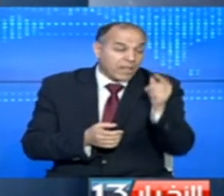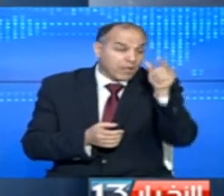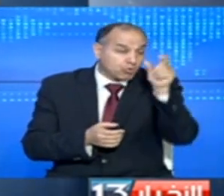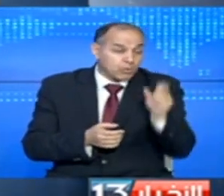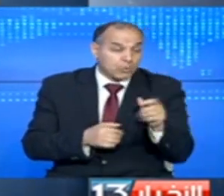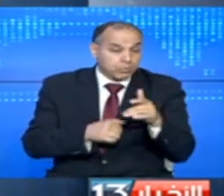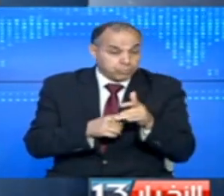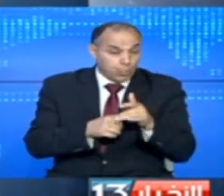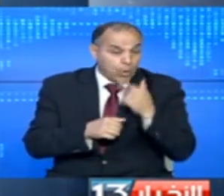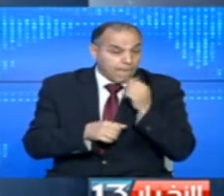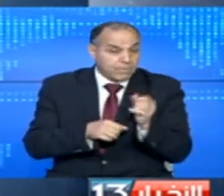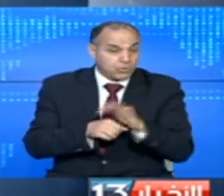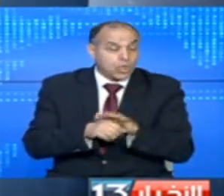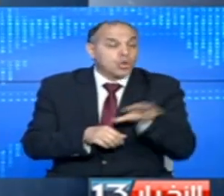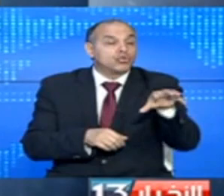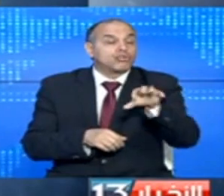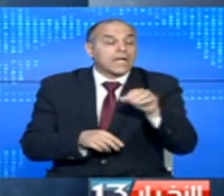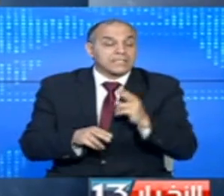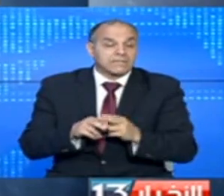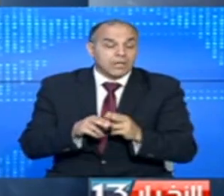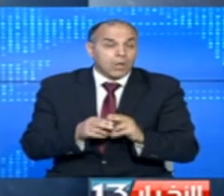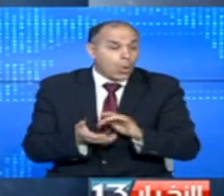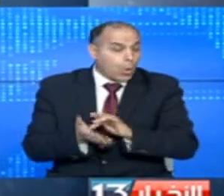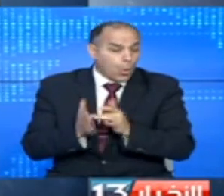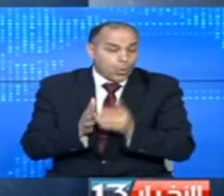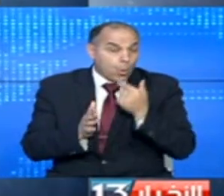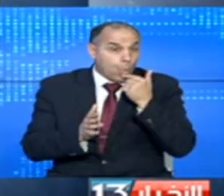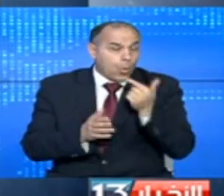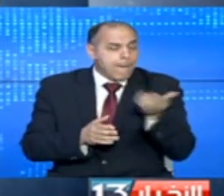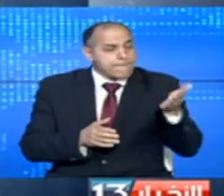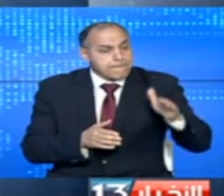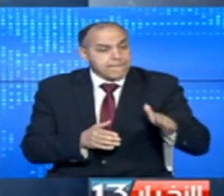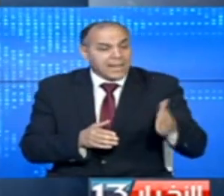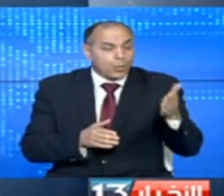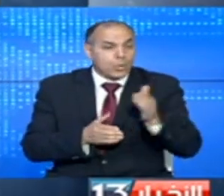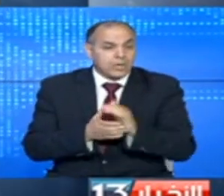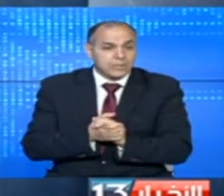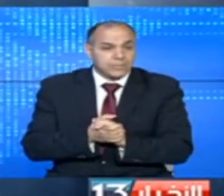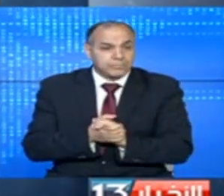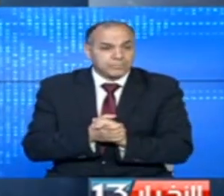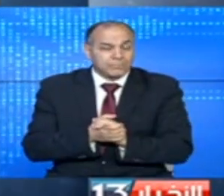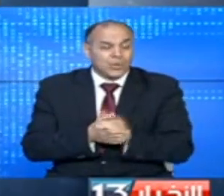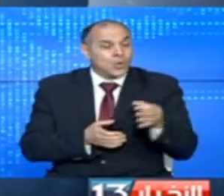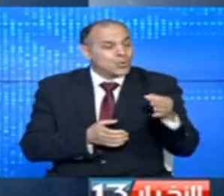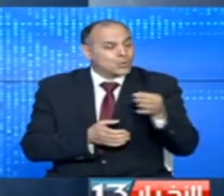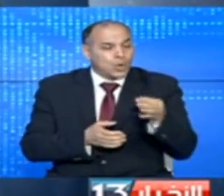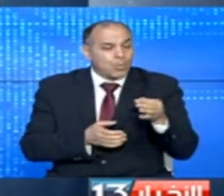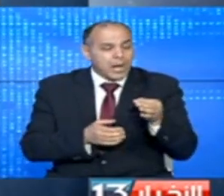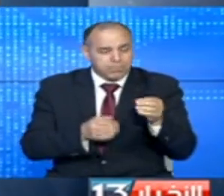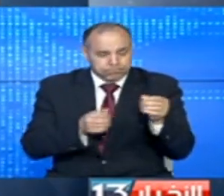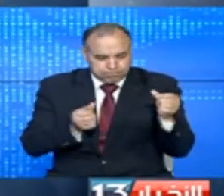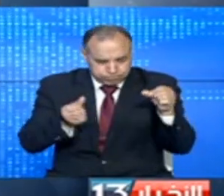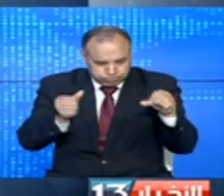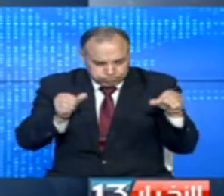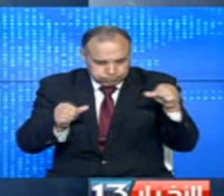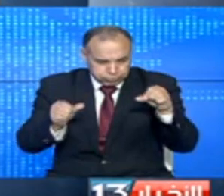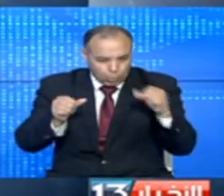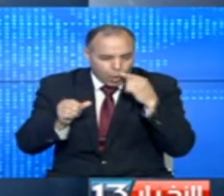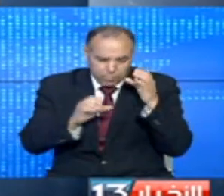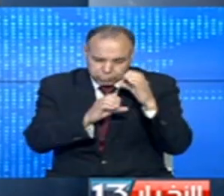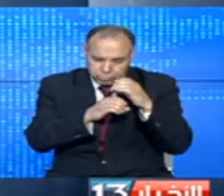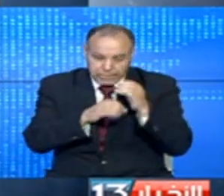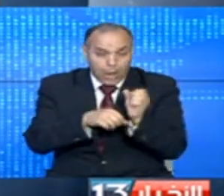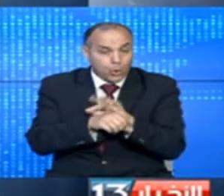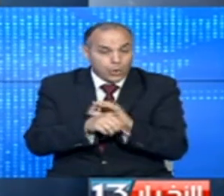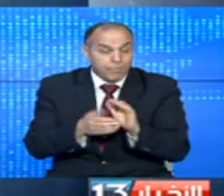كما تعرفوا احنا في جهة صفاقس كل الوفيات بصفة آلية نعملوا التحاليل نتاعهم على